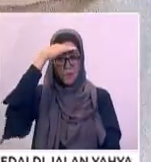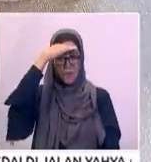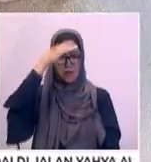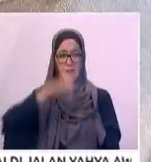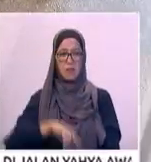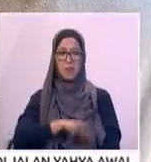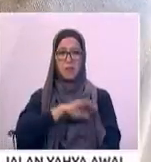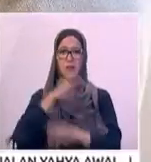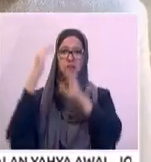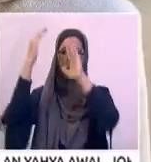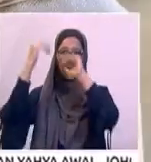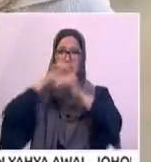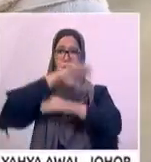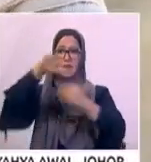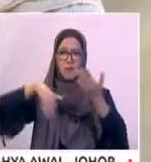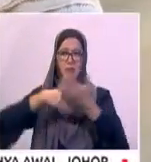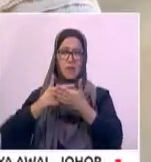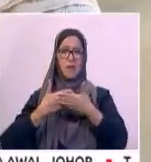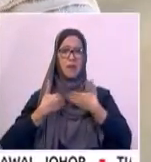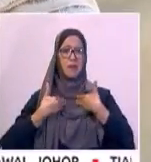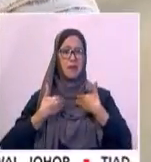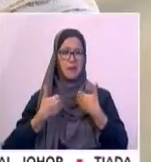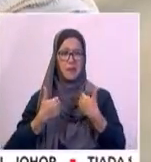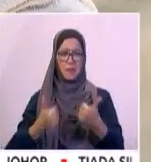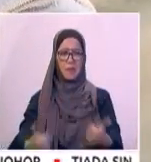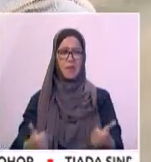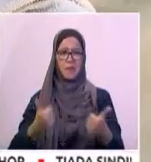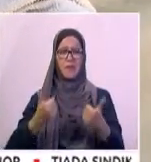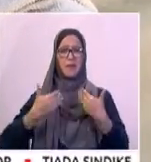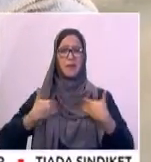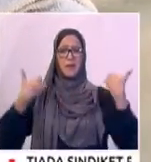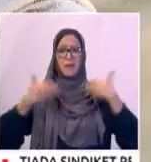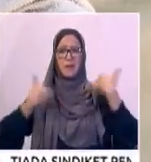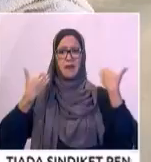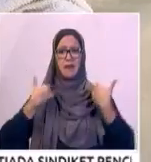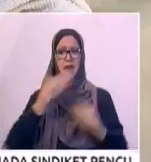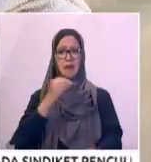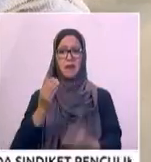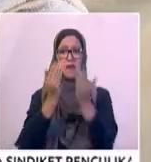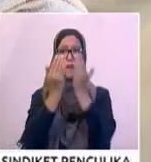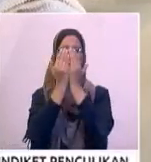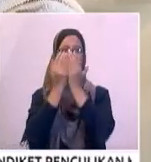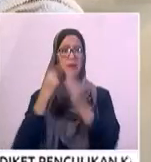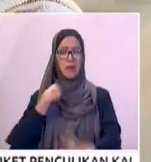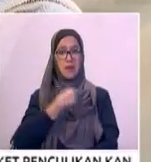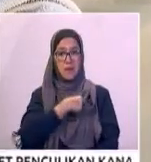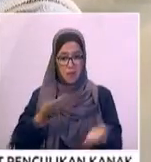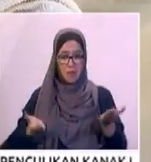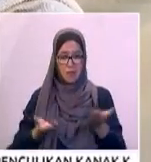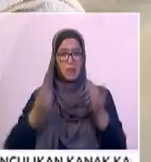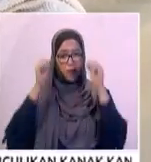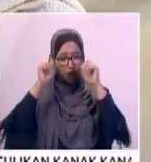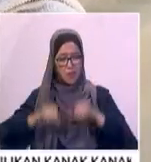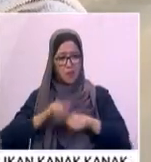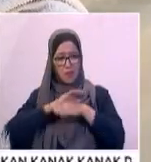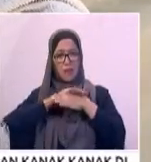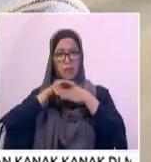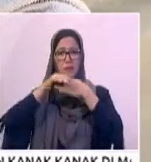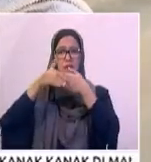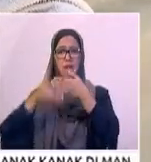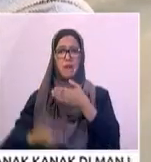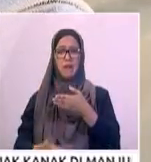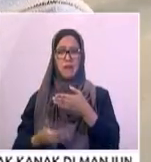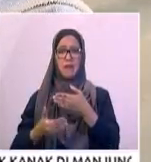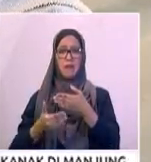semuanya sihat dan berbahagia menyambut Hari Raya Aidiladha, dan doakan kami di sini juga dapat menyempurnakan